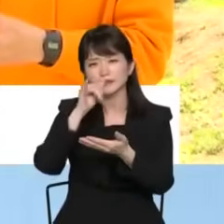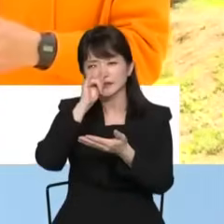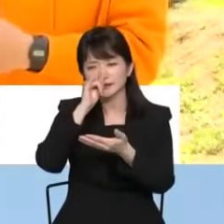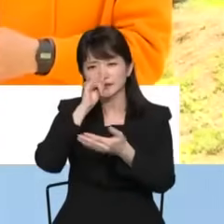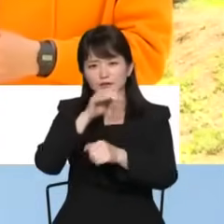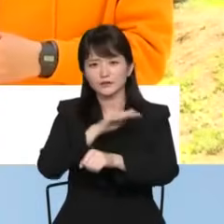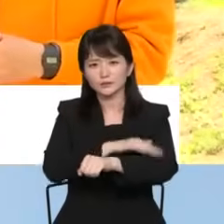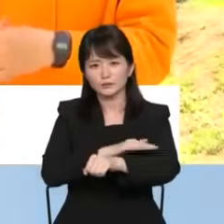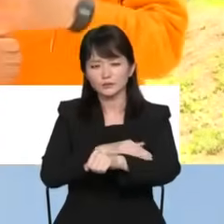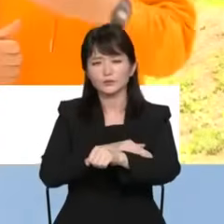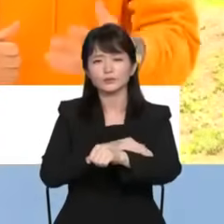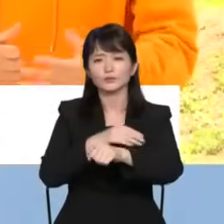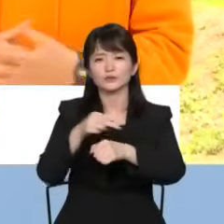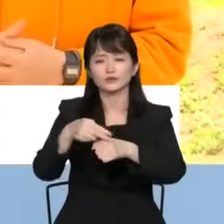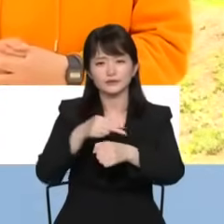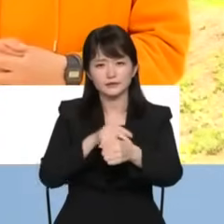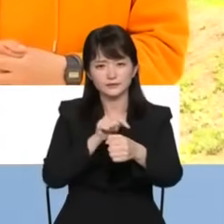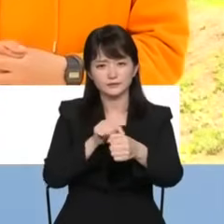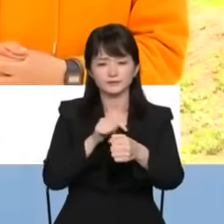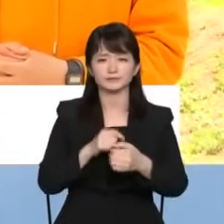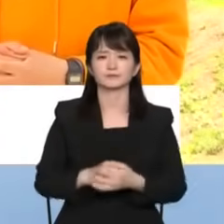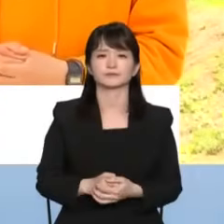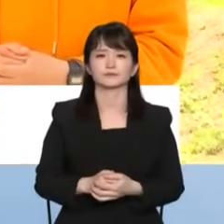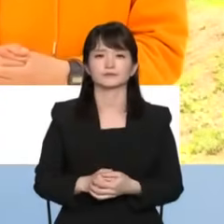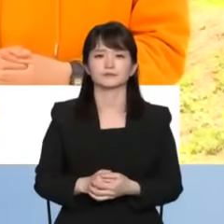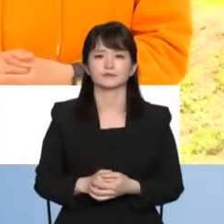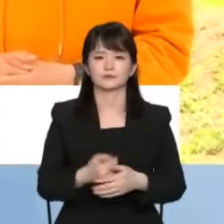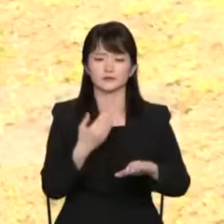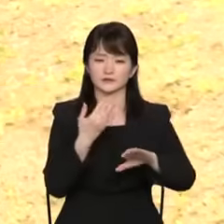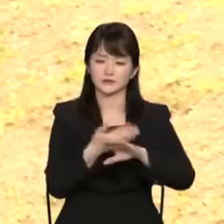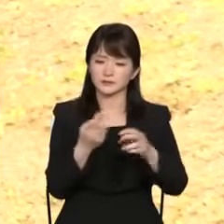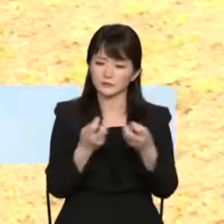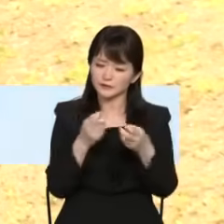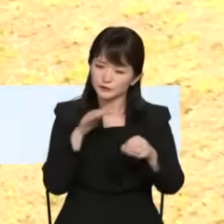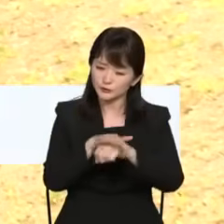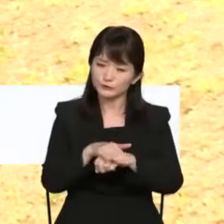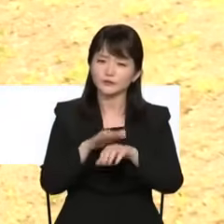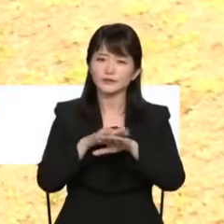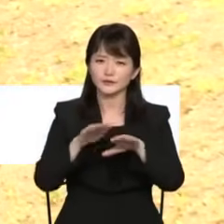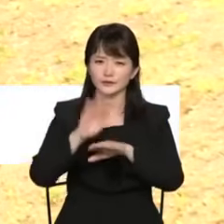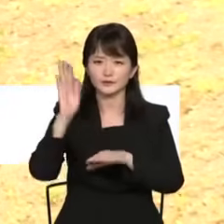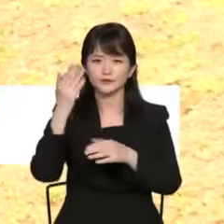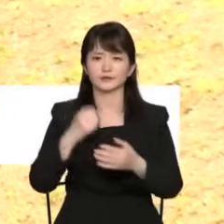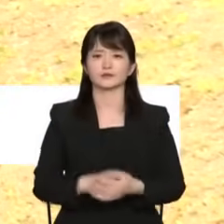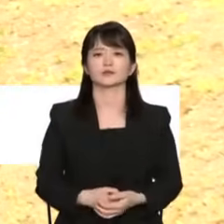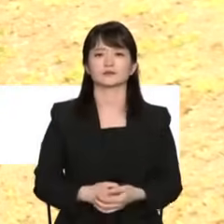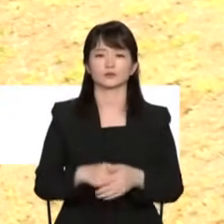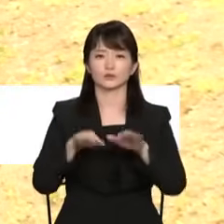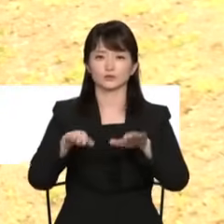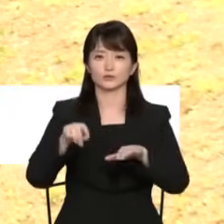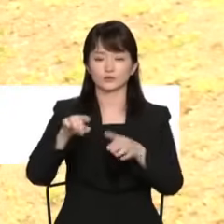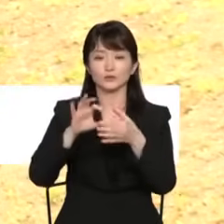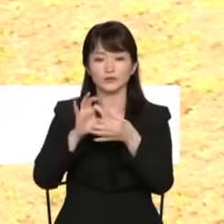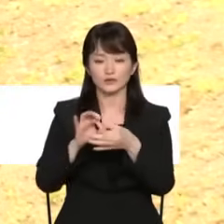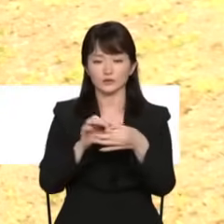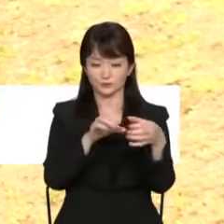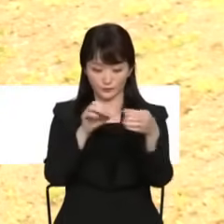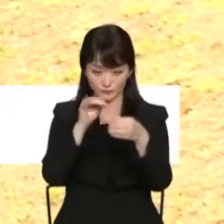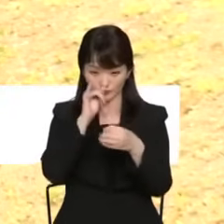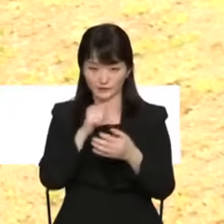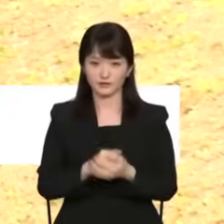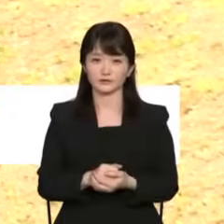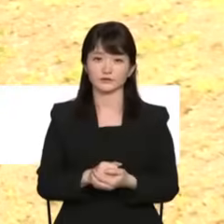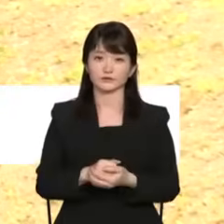단체들 같은 경우에도 사실 다른 방향 접근해야 될 부분도 있습니다. 이주영 후보와 오늘도 제가 논의를 했습니다만은 의료개혁 문제